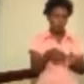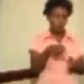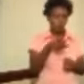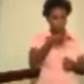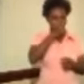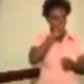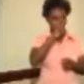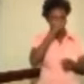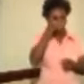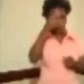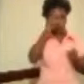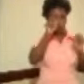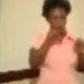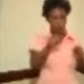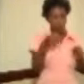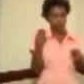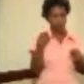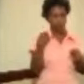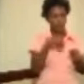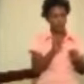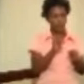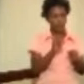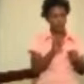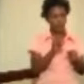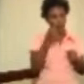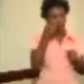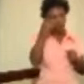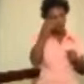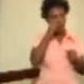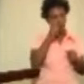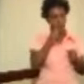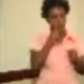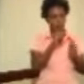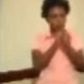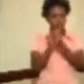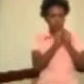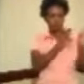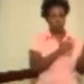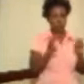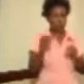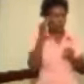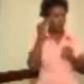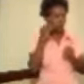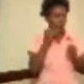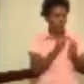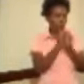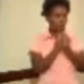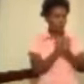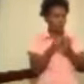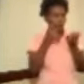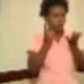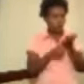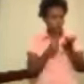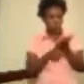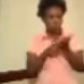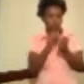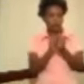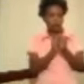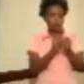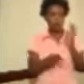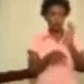de la nation il est impératif que nous coopérer vraiment, que nous pas faire nous des dons, mais nous négocier la